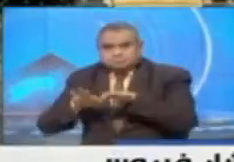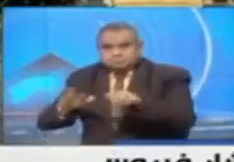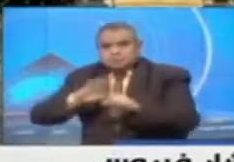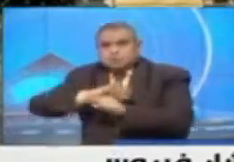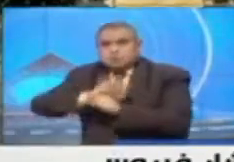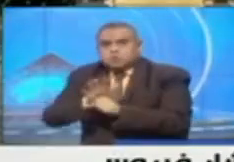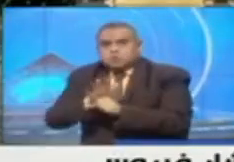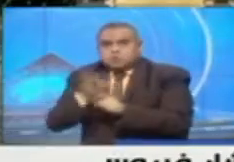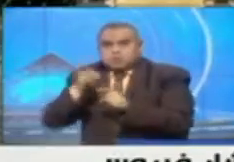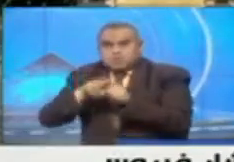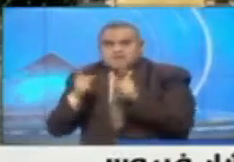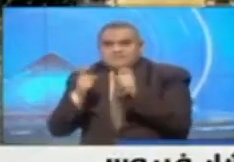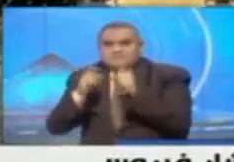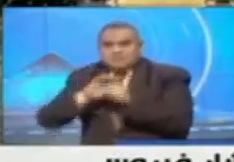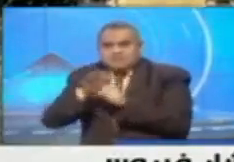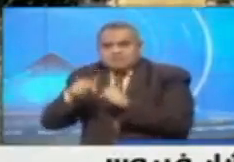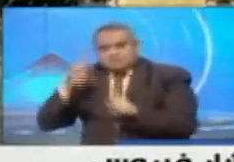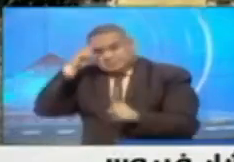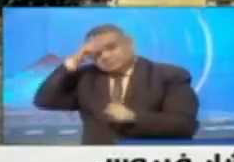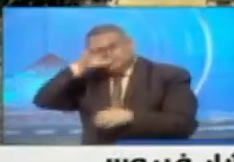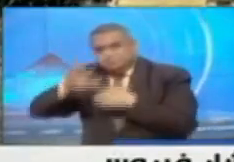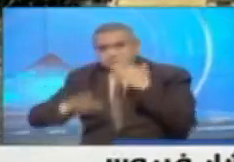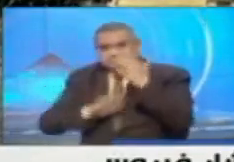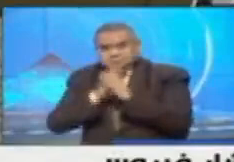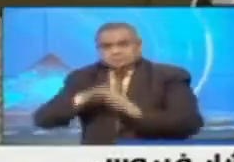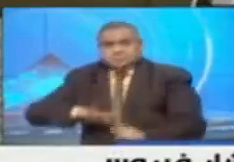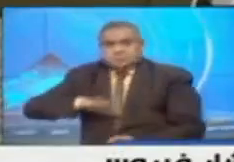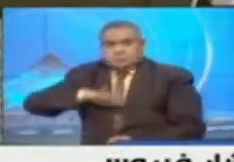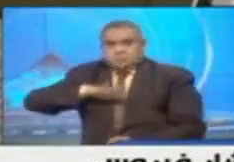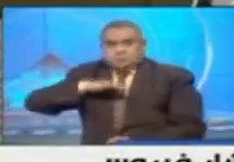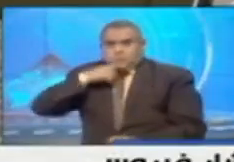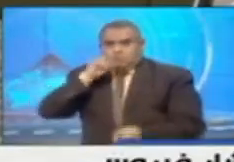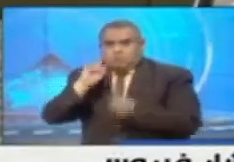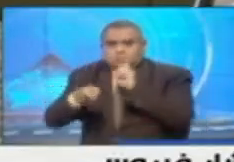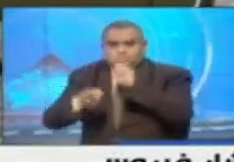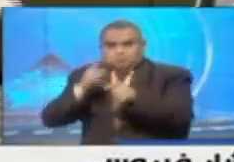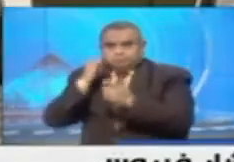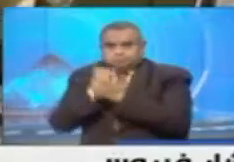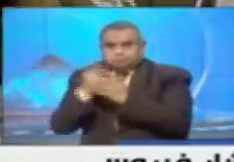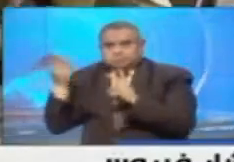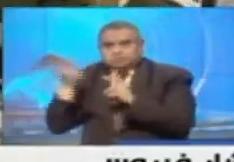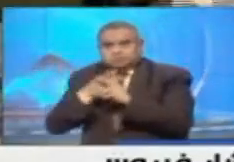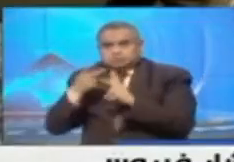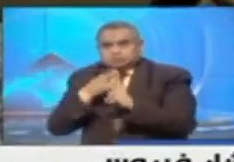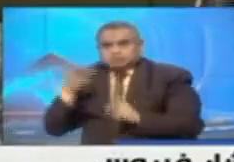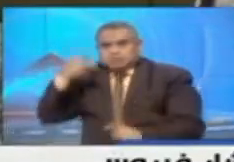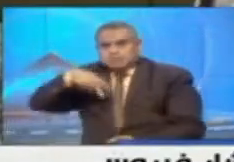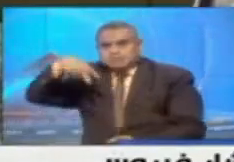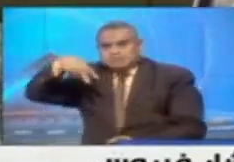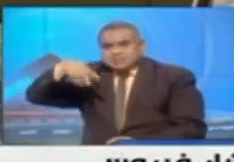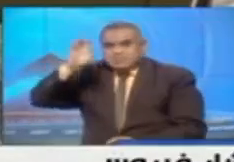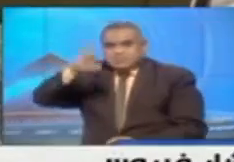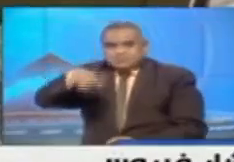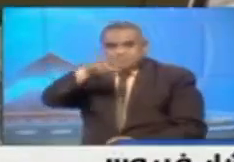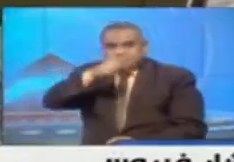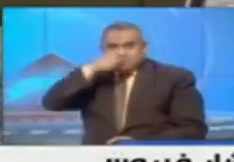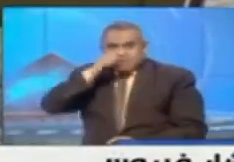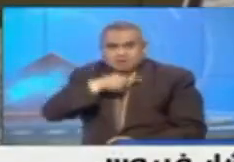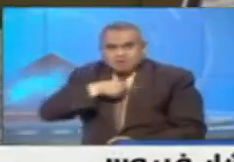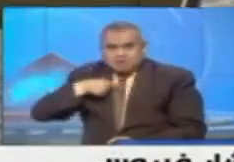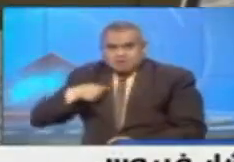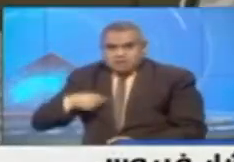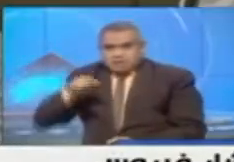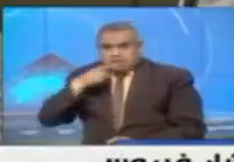كورونا احتجاجات عنيفة وحالة ذعر. وأمرت السلطات سكان 8 مناطق في تشينغتشو